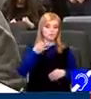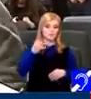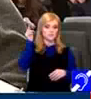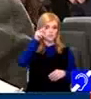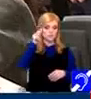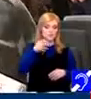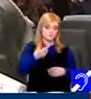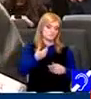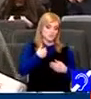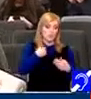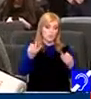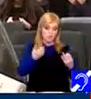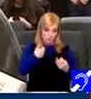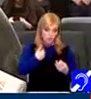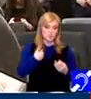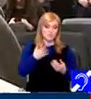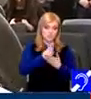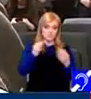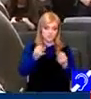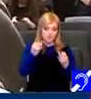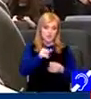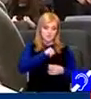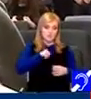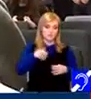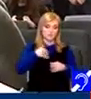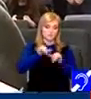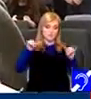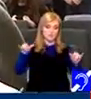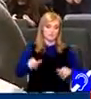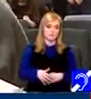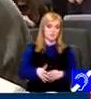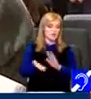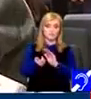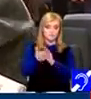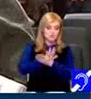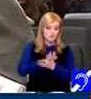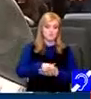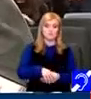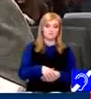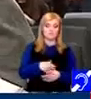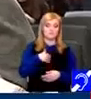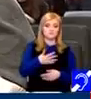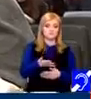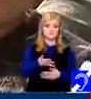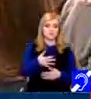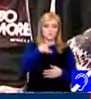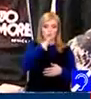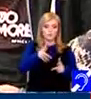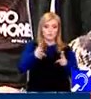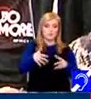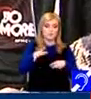interesul tău, singur să te dezvolți. Așa, în caz contrar, nu poți să te manifesti pe piața de